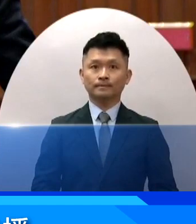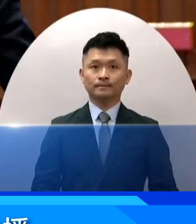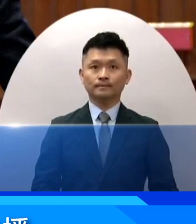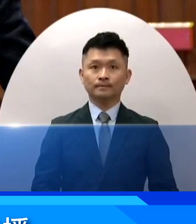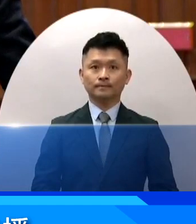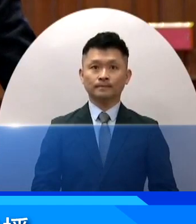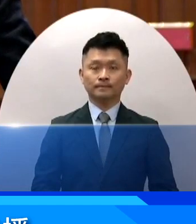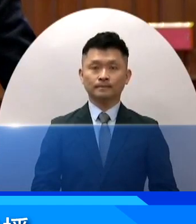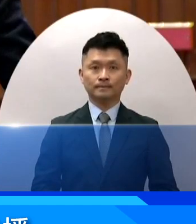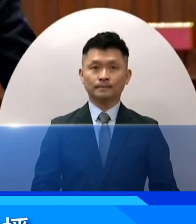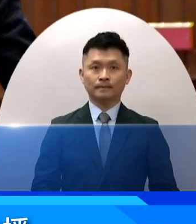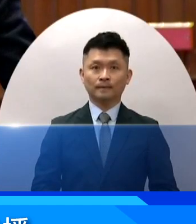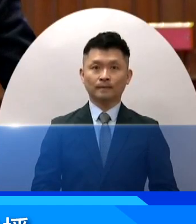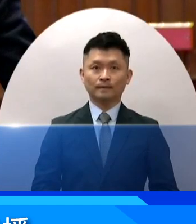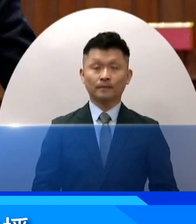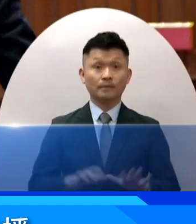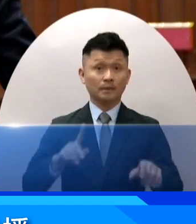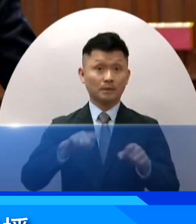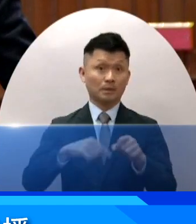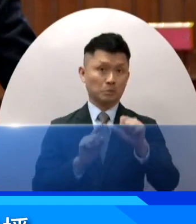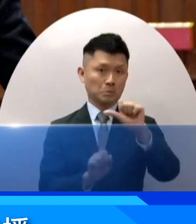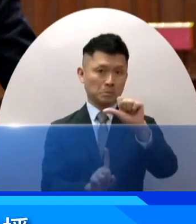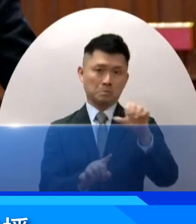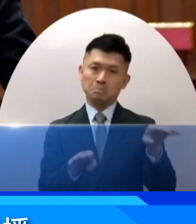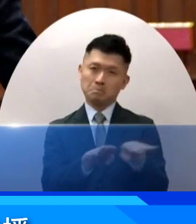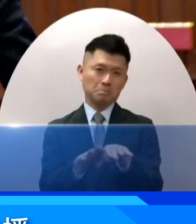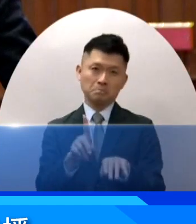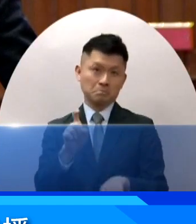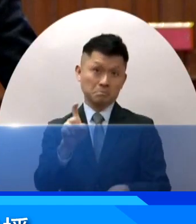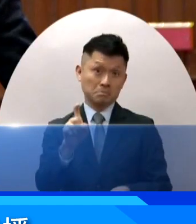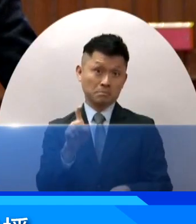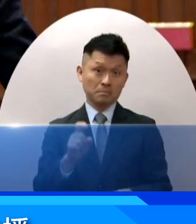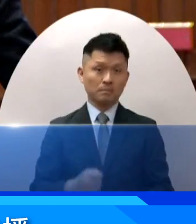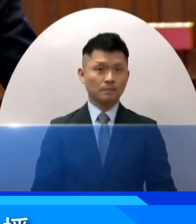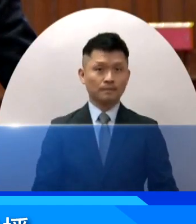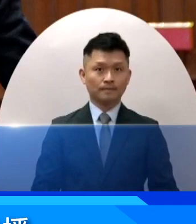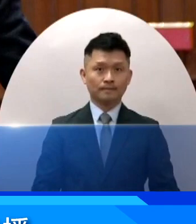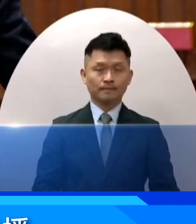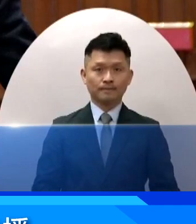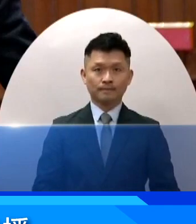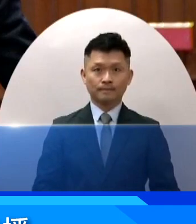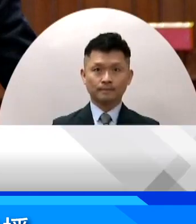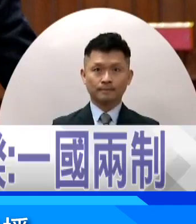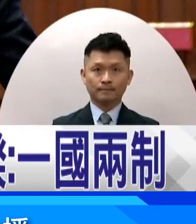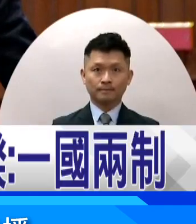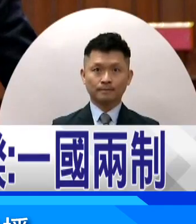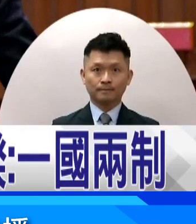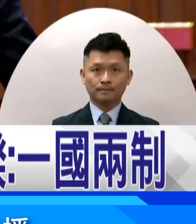所以我还不太清楚他们的结论是 什么。对，今年5月1号不可能。 要看开会的结